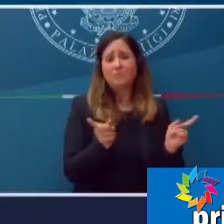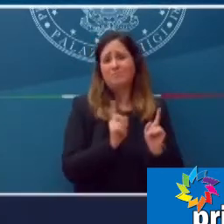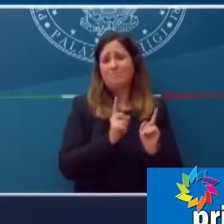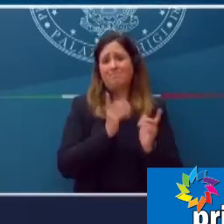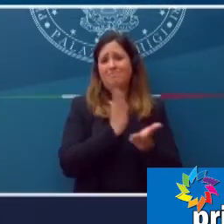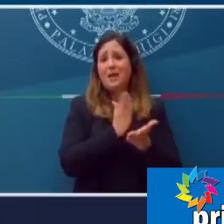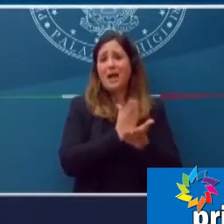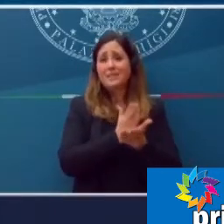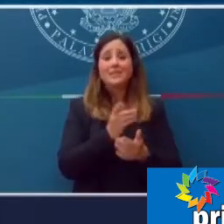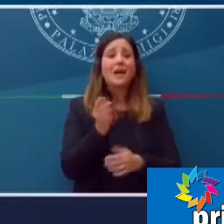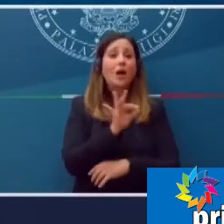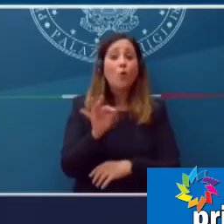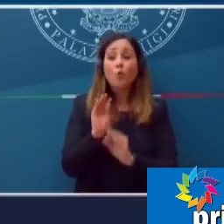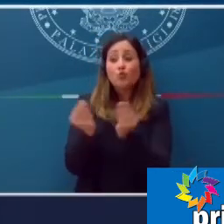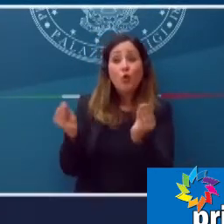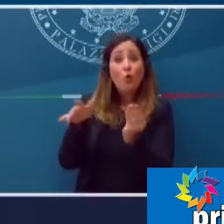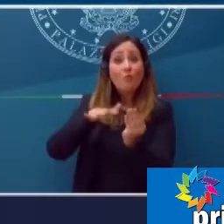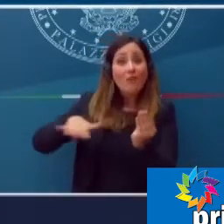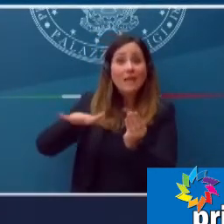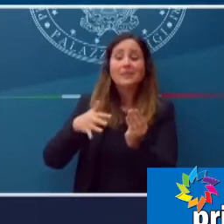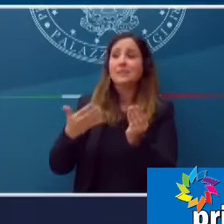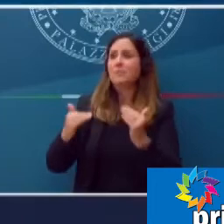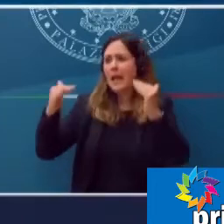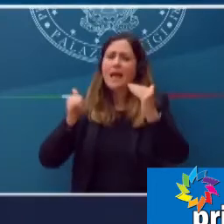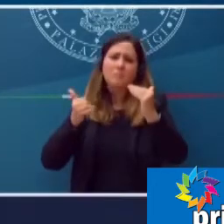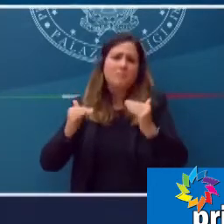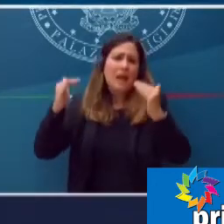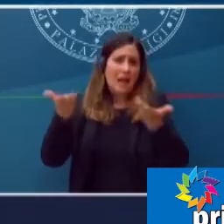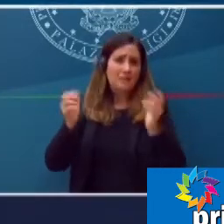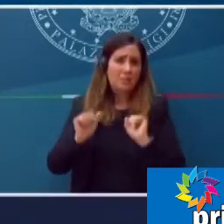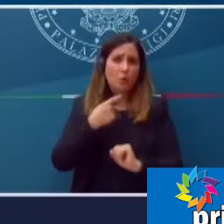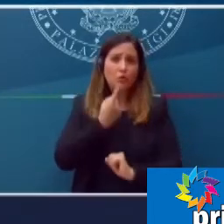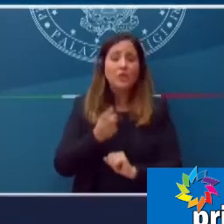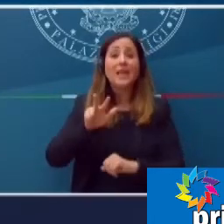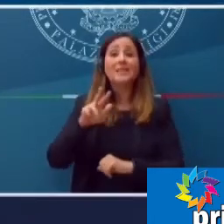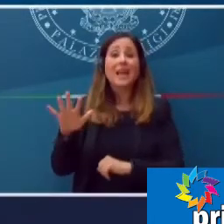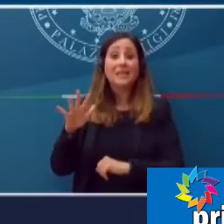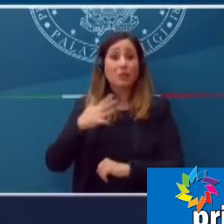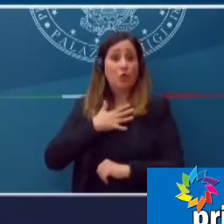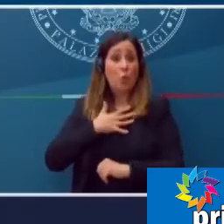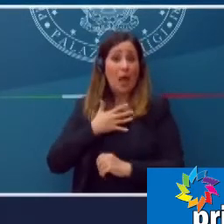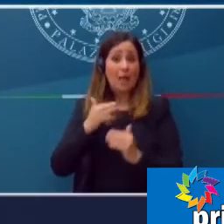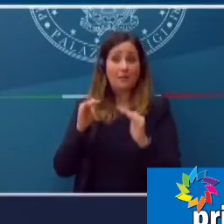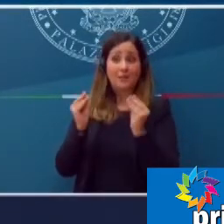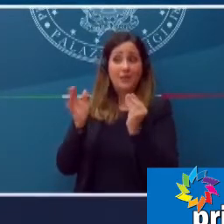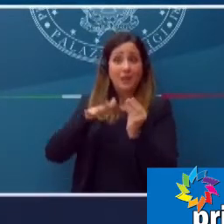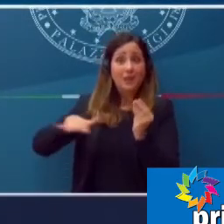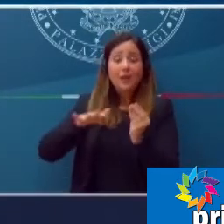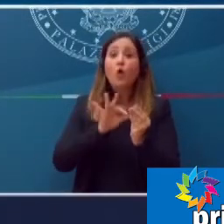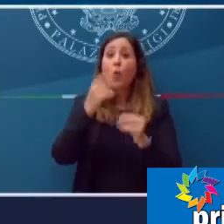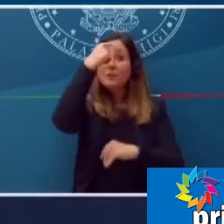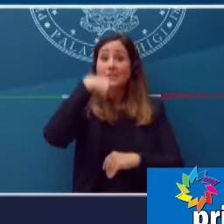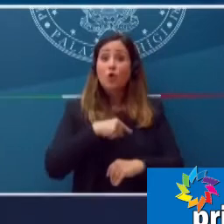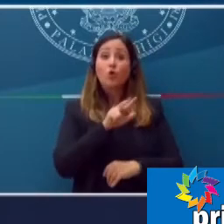giovani, ragazzi o comunque i ragazzi, sì ragazzi, io posso dire, di 35 anni, psicologi di 35